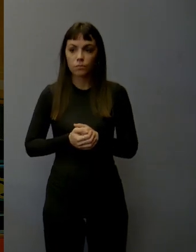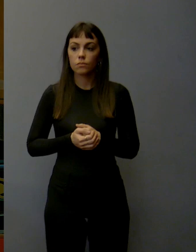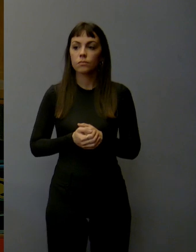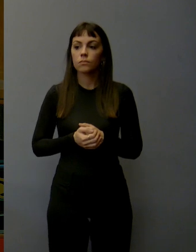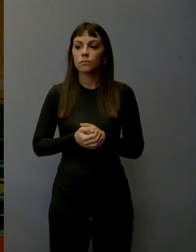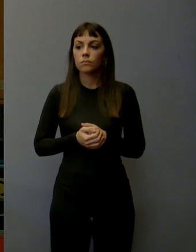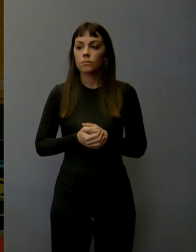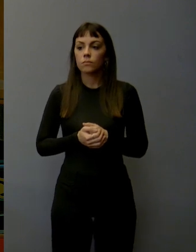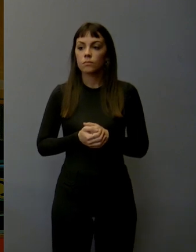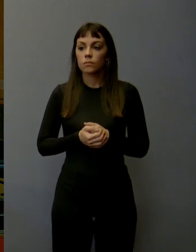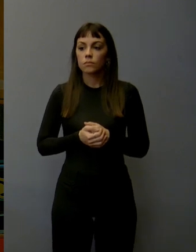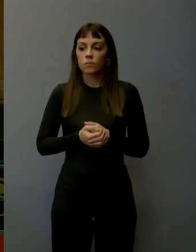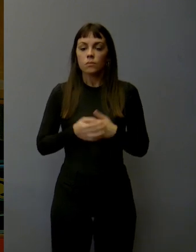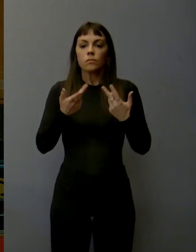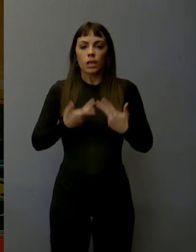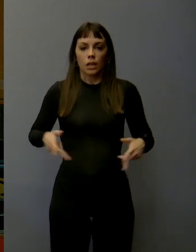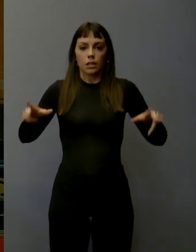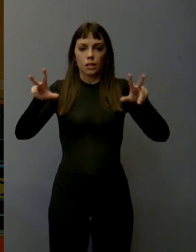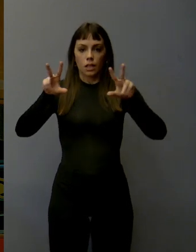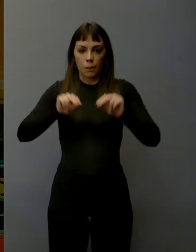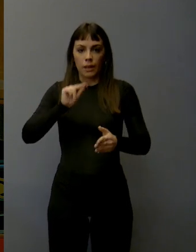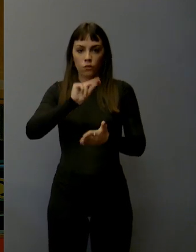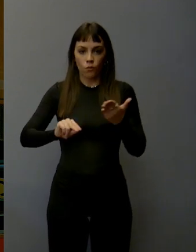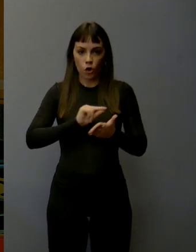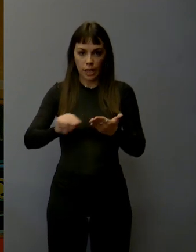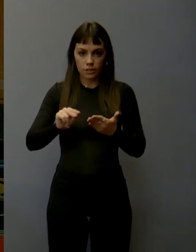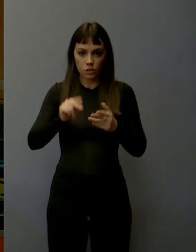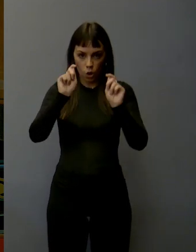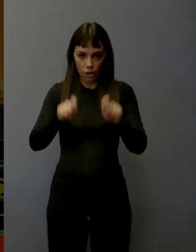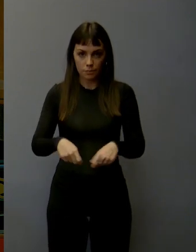andare avanti suona Ripeto la votazione